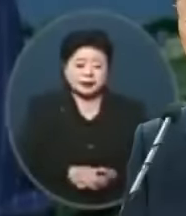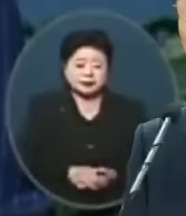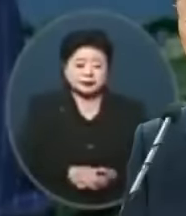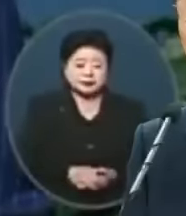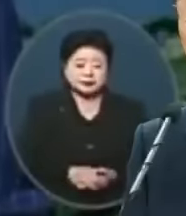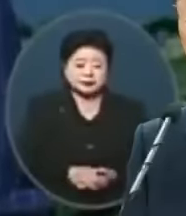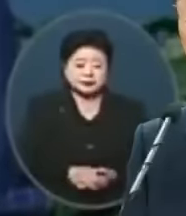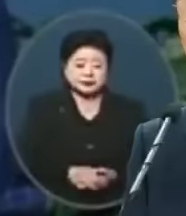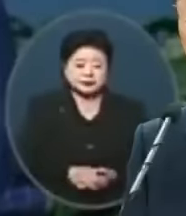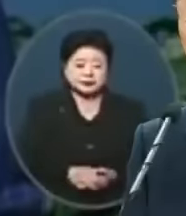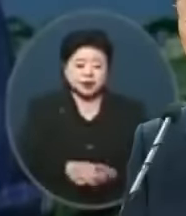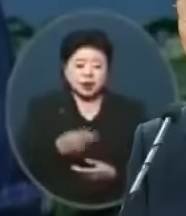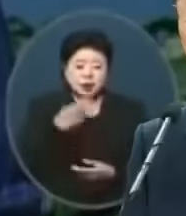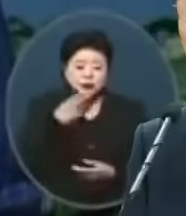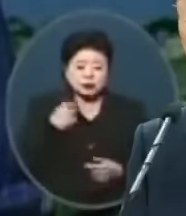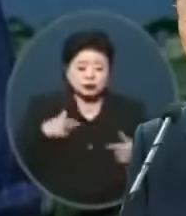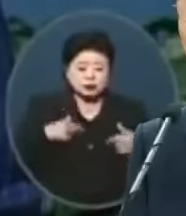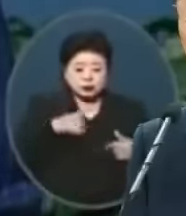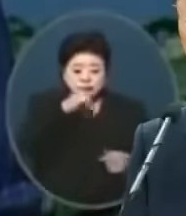기뻐야 되겠는데